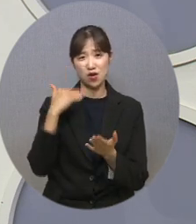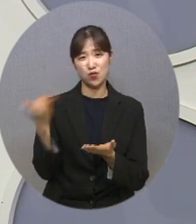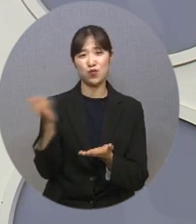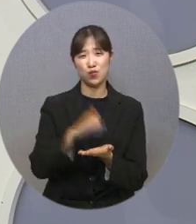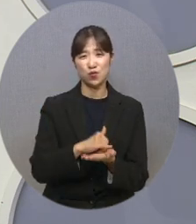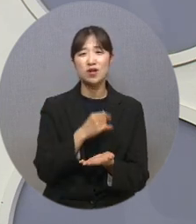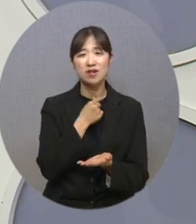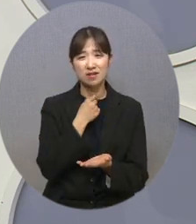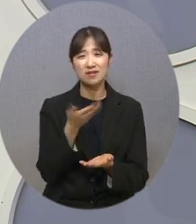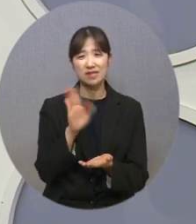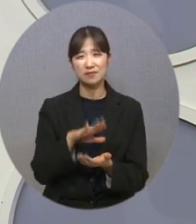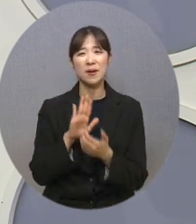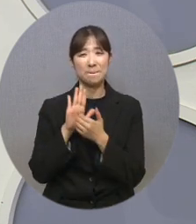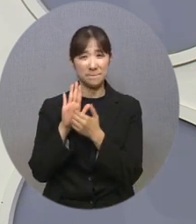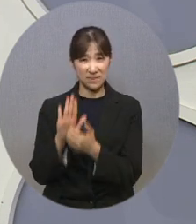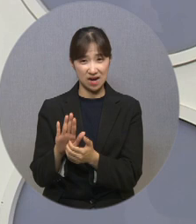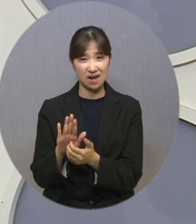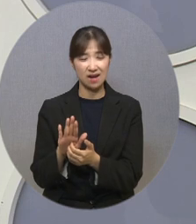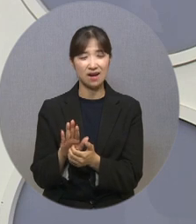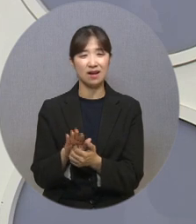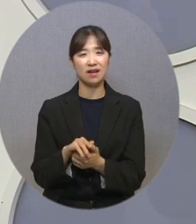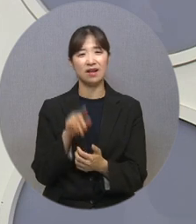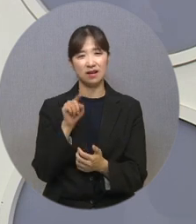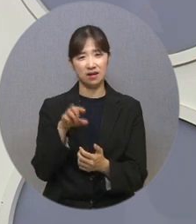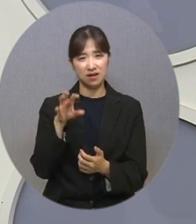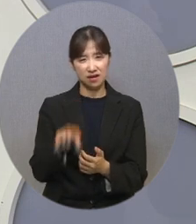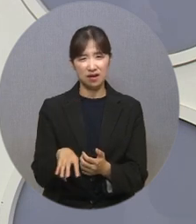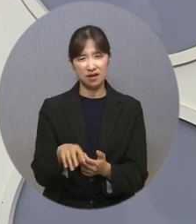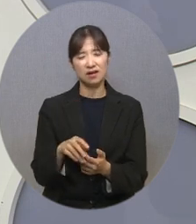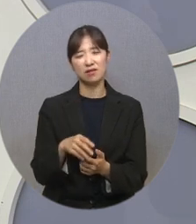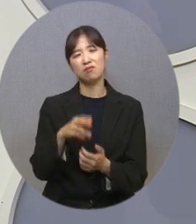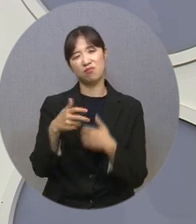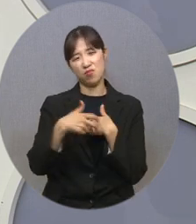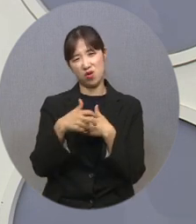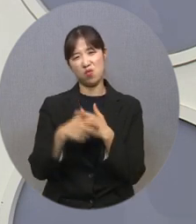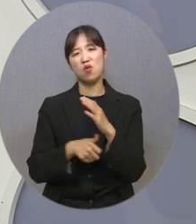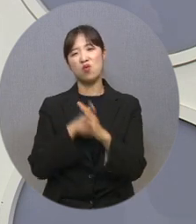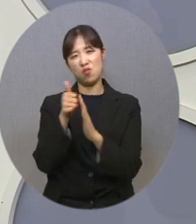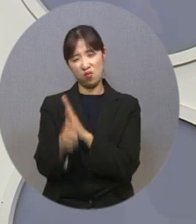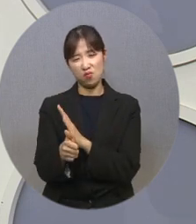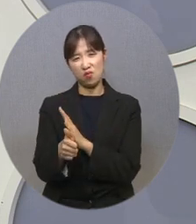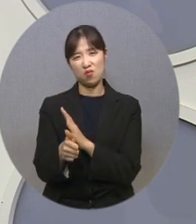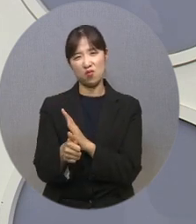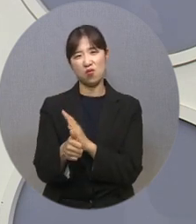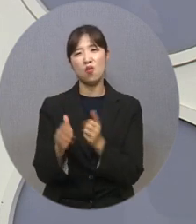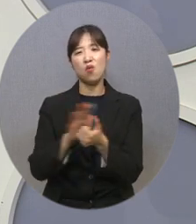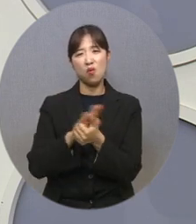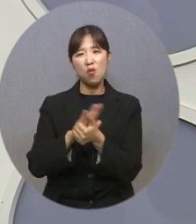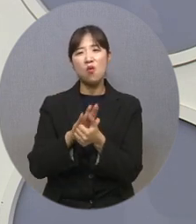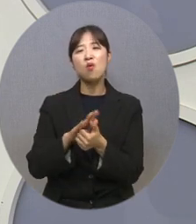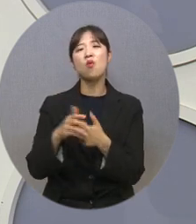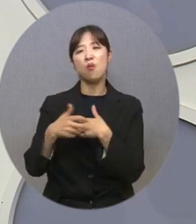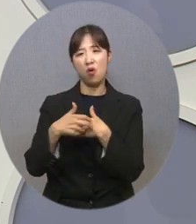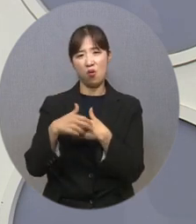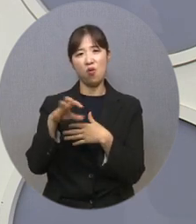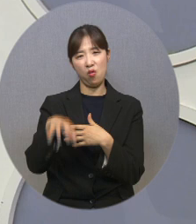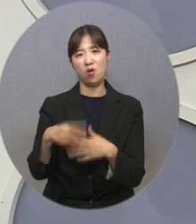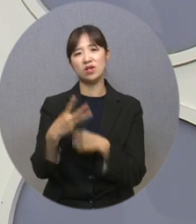귀국을 원했는데 못했잖아요. 예. 거기에서 병석에 병원에 들어가셔서 요양병원에서 3년 동안 계시다가